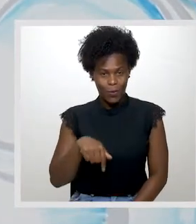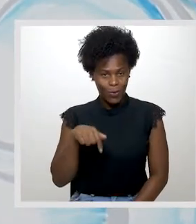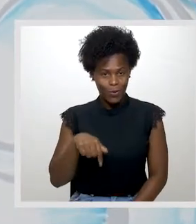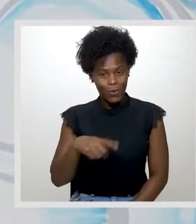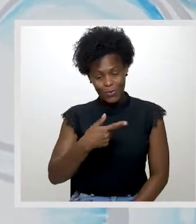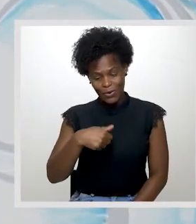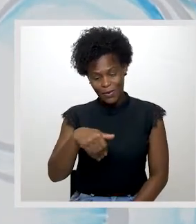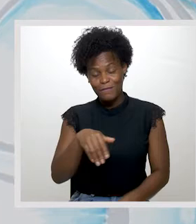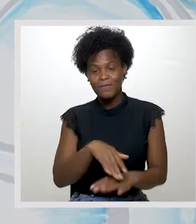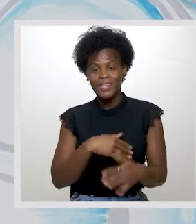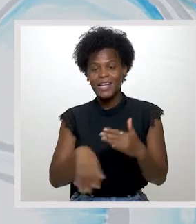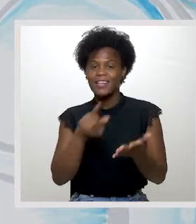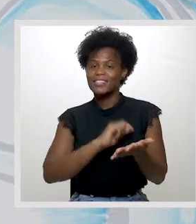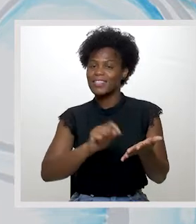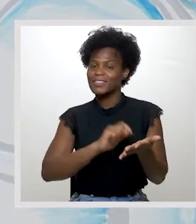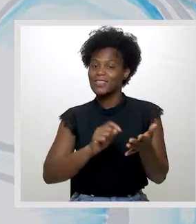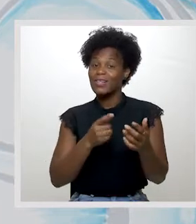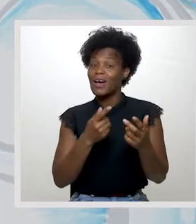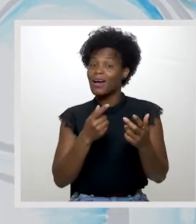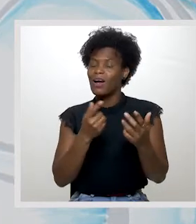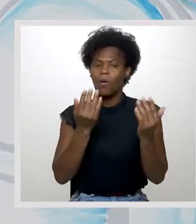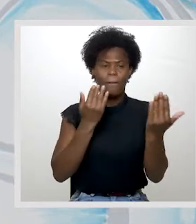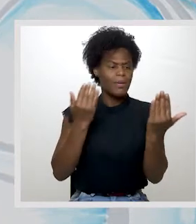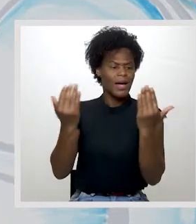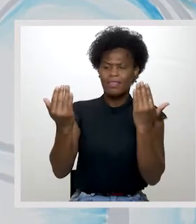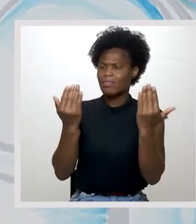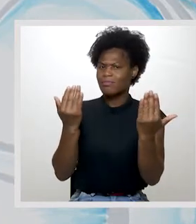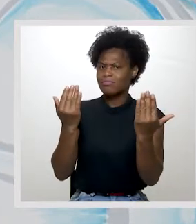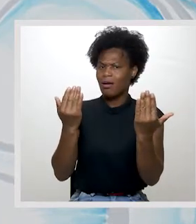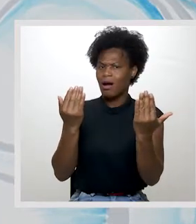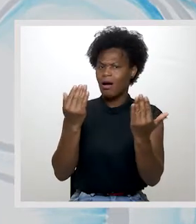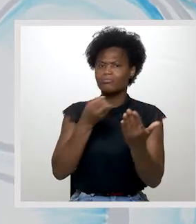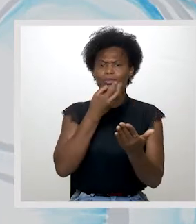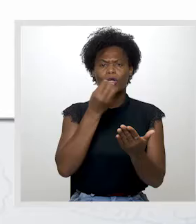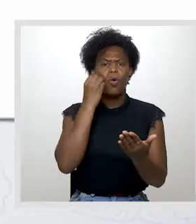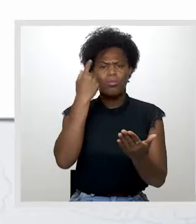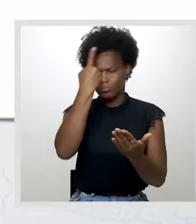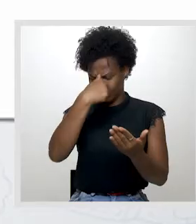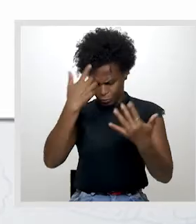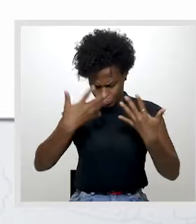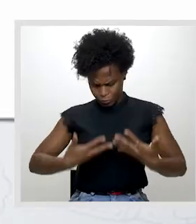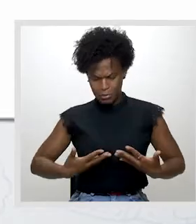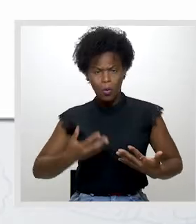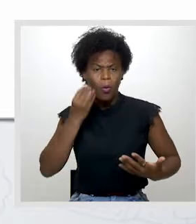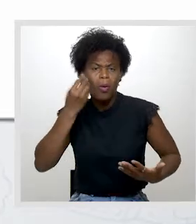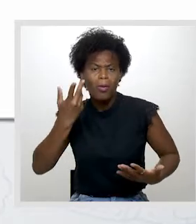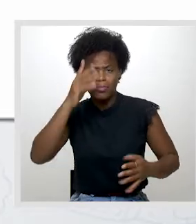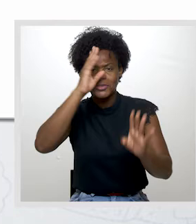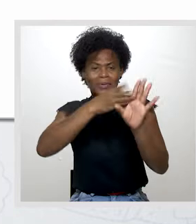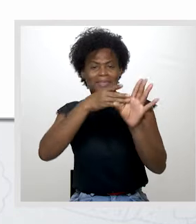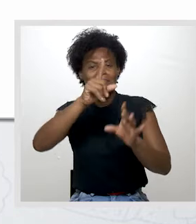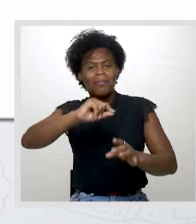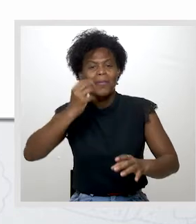Aujourd'hui, nous allons faire des exercices sur le comparatif et la description physique et psychologique